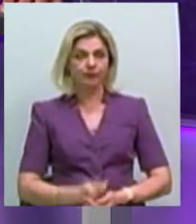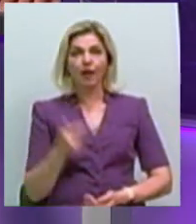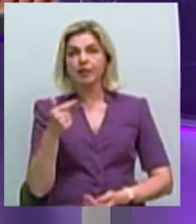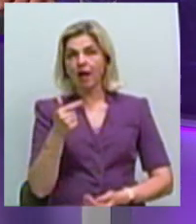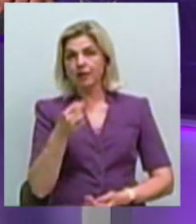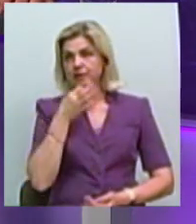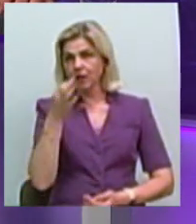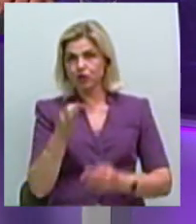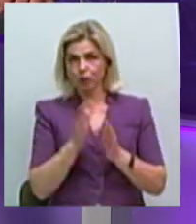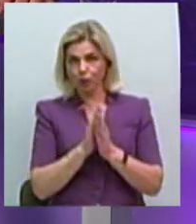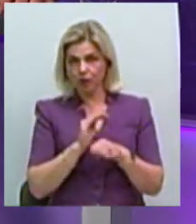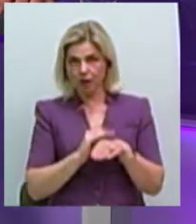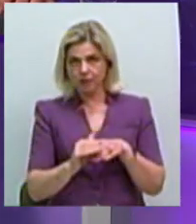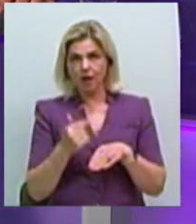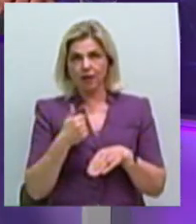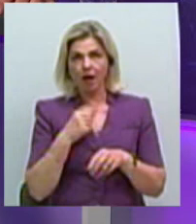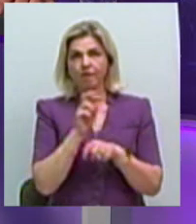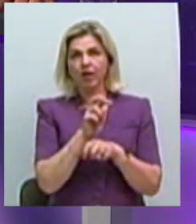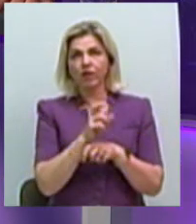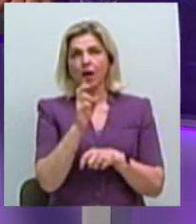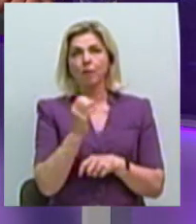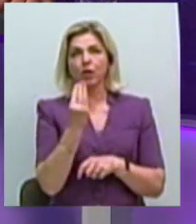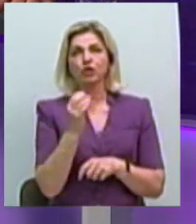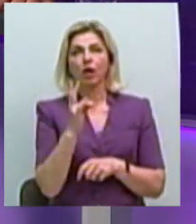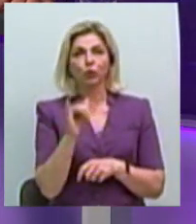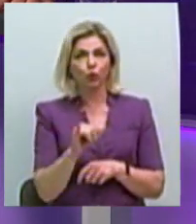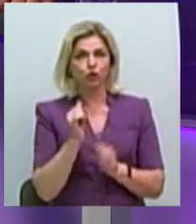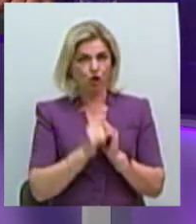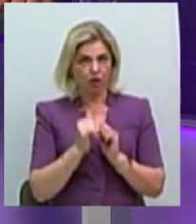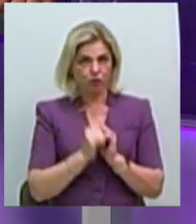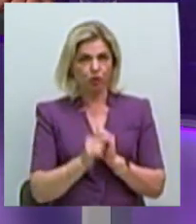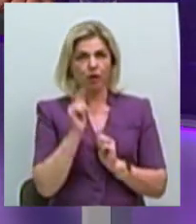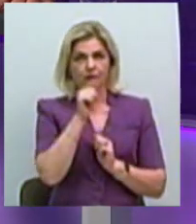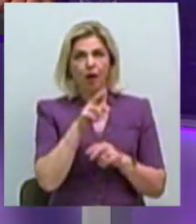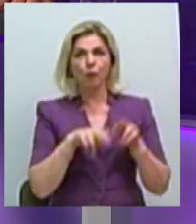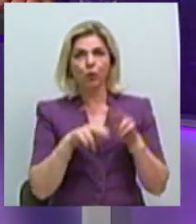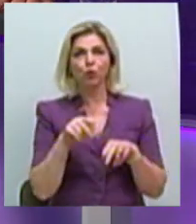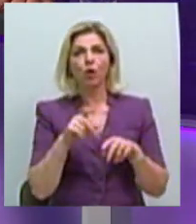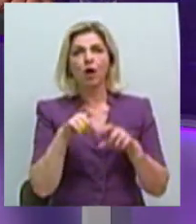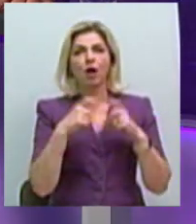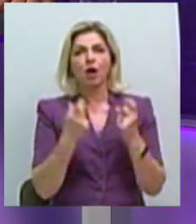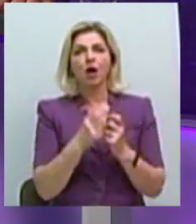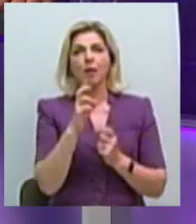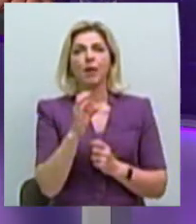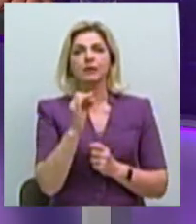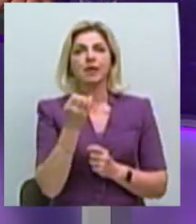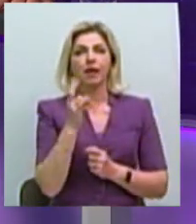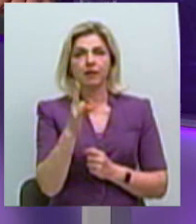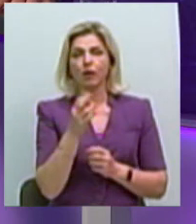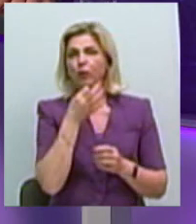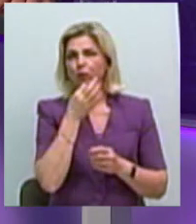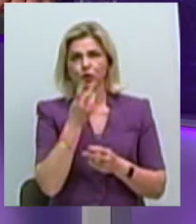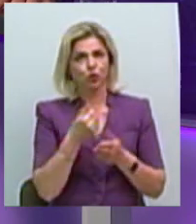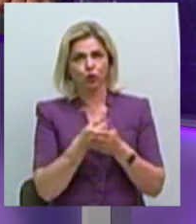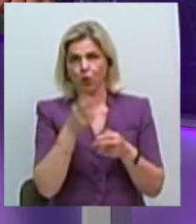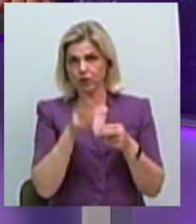ласка, я відвідую Баштанку досить часто, там є, будується басейн, він ще не добудований.